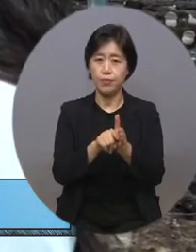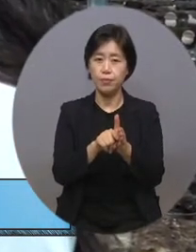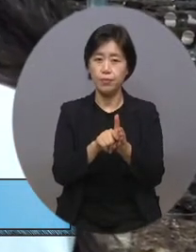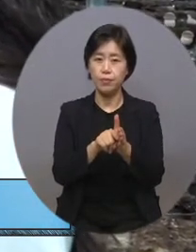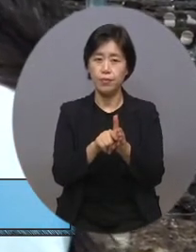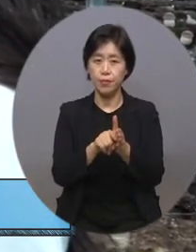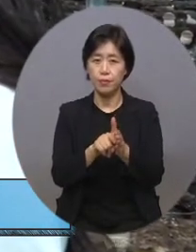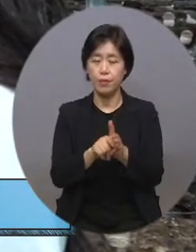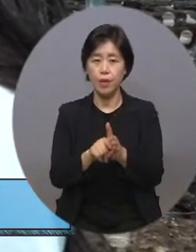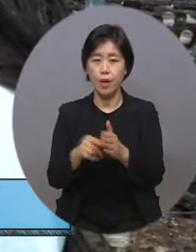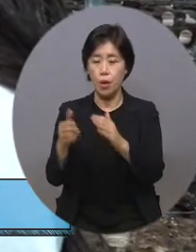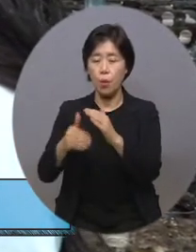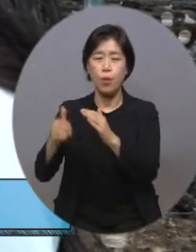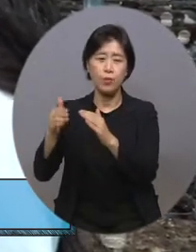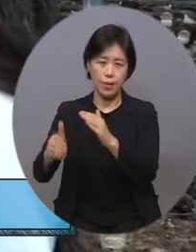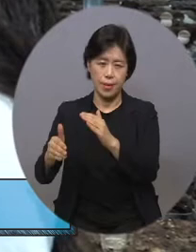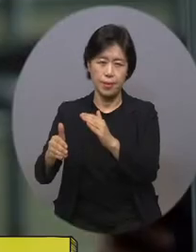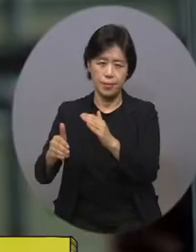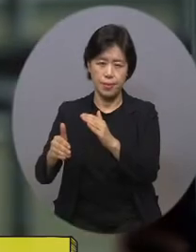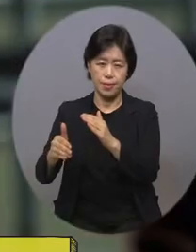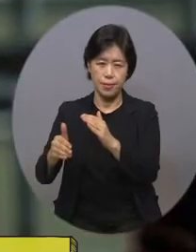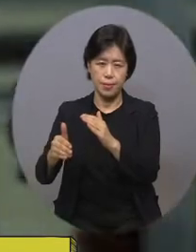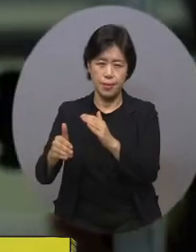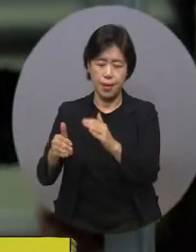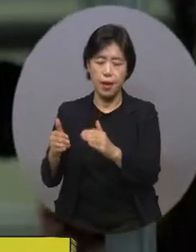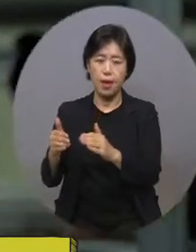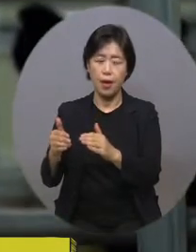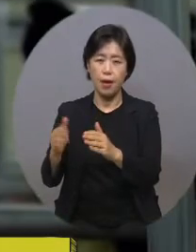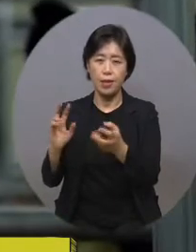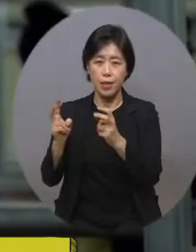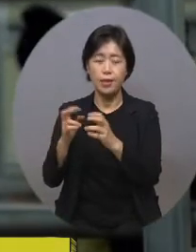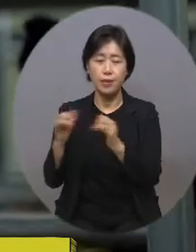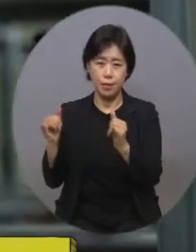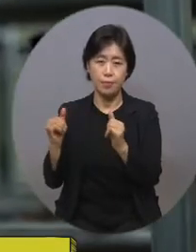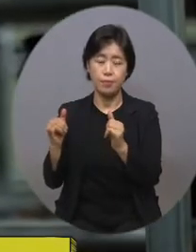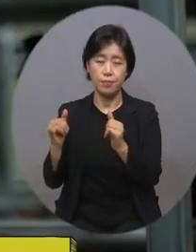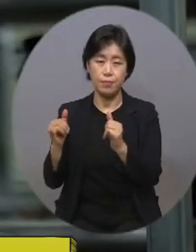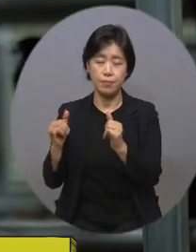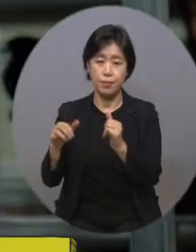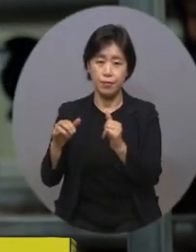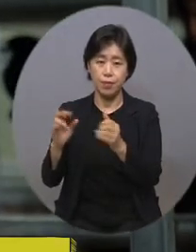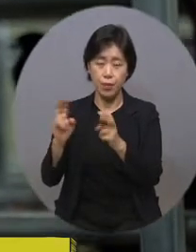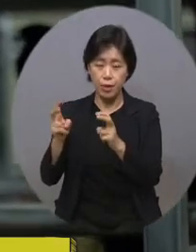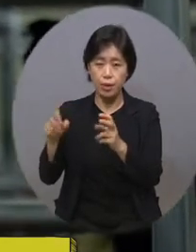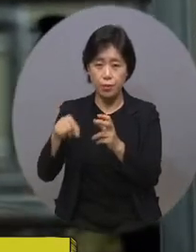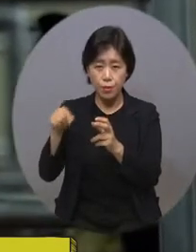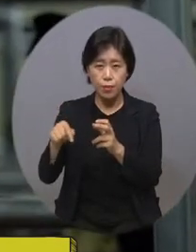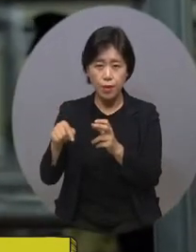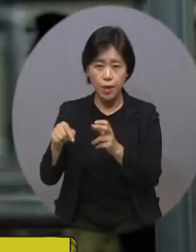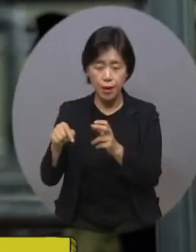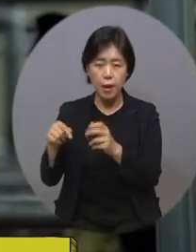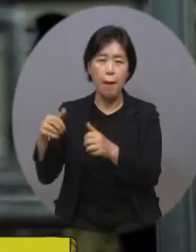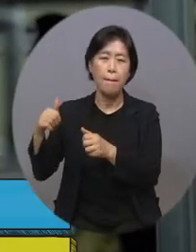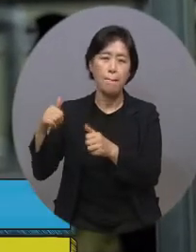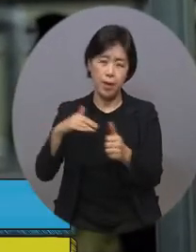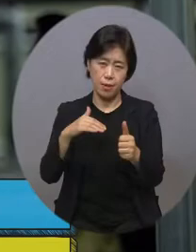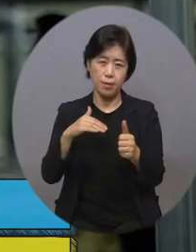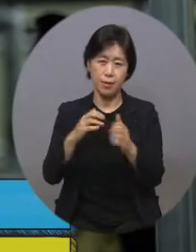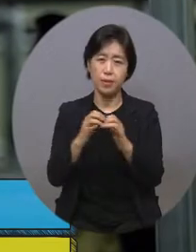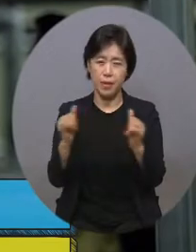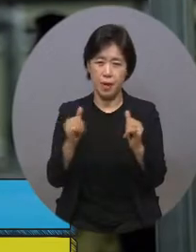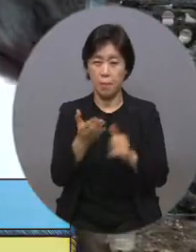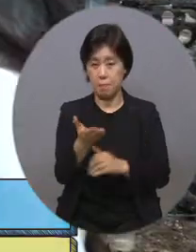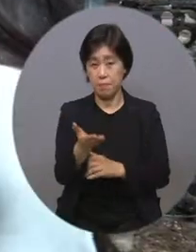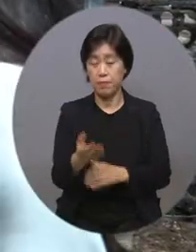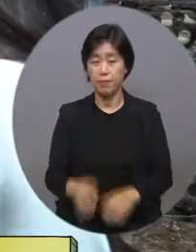직원들의 직무를 지도하시는 직무지도원이십니다. 아, 그러면 지금 한국장애인 고용공단에서 이렇게 지금 파견을 받으신